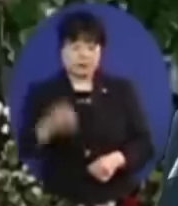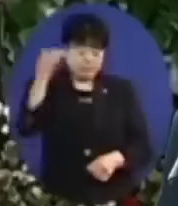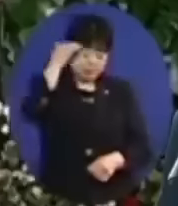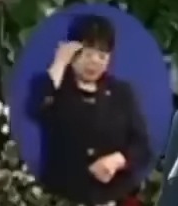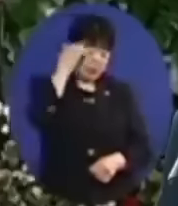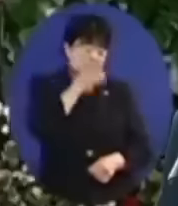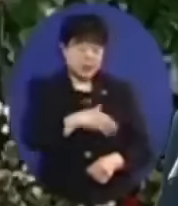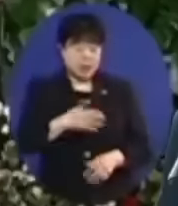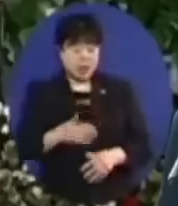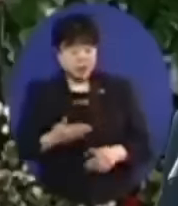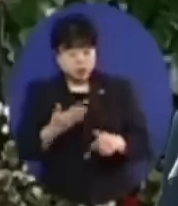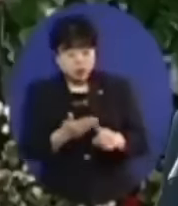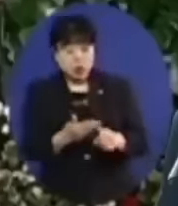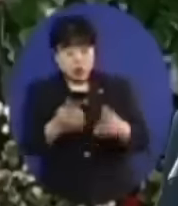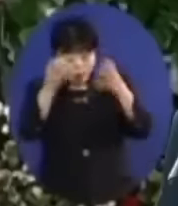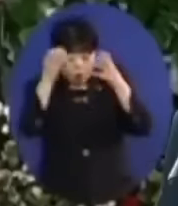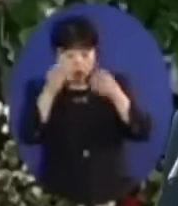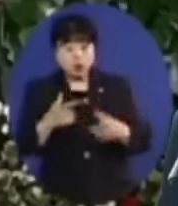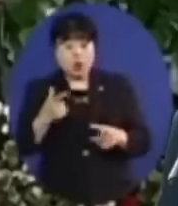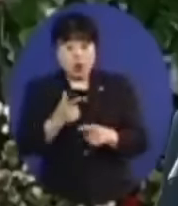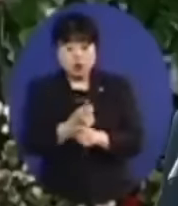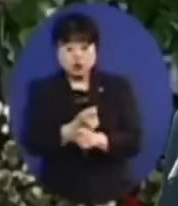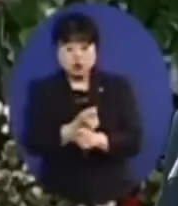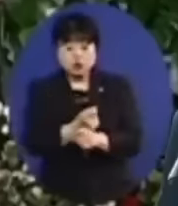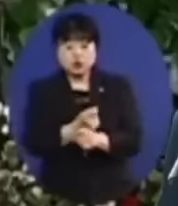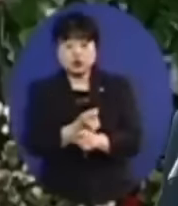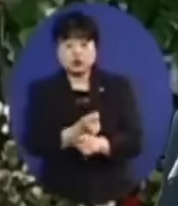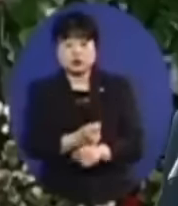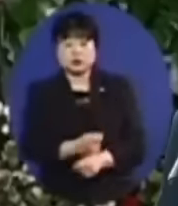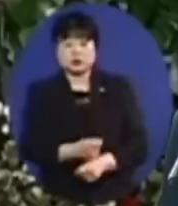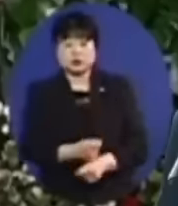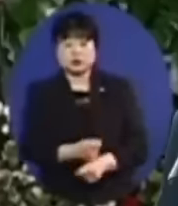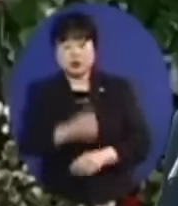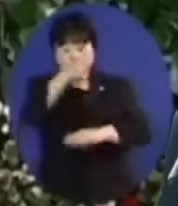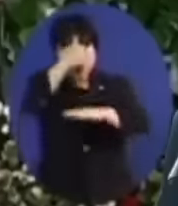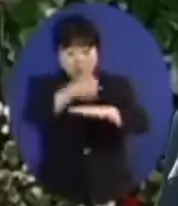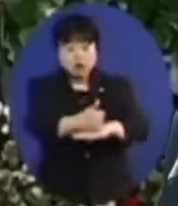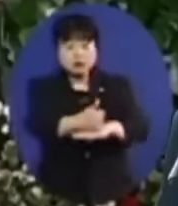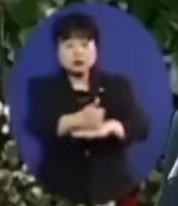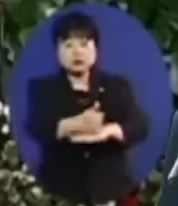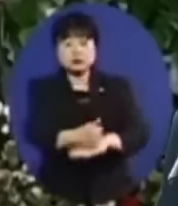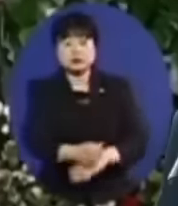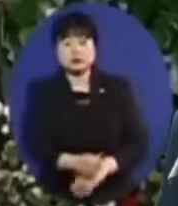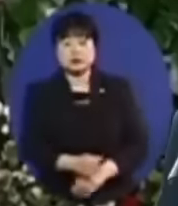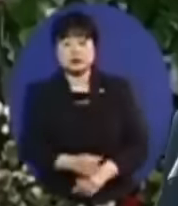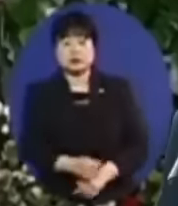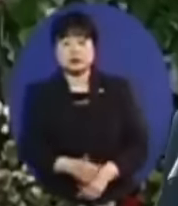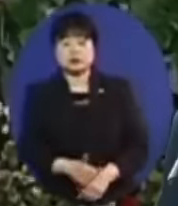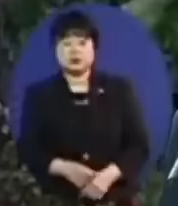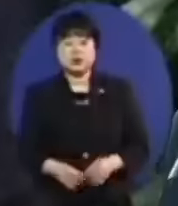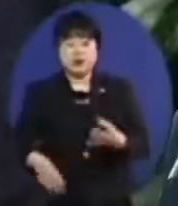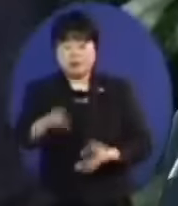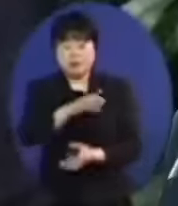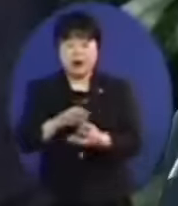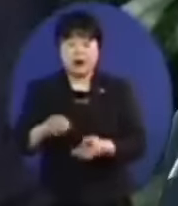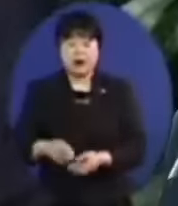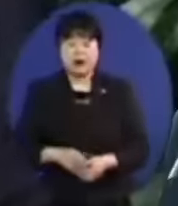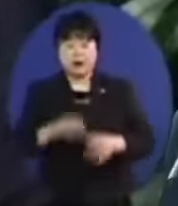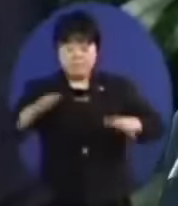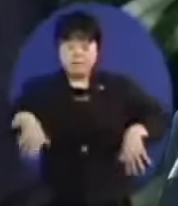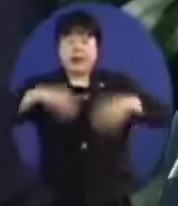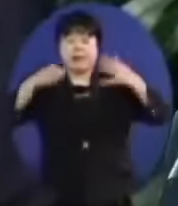합니다. 그러나 이 모든 고통의 원수들은 결국 우리를 어떠한 비바람이 불러와도 움직도 하지